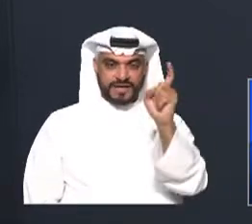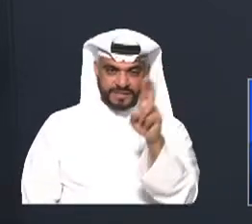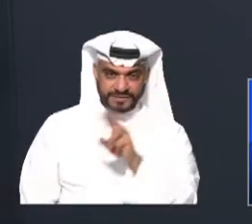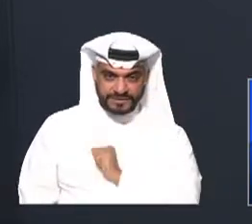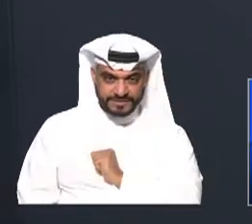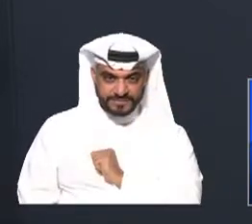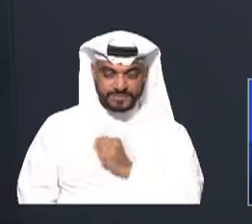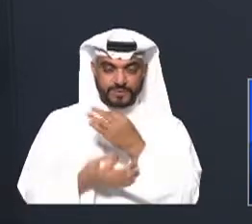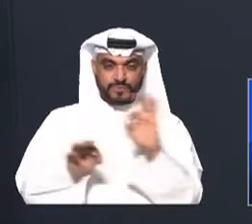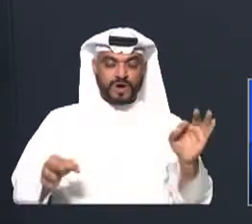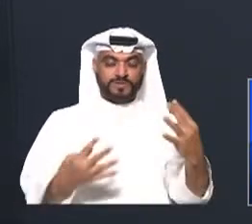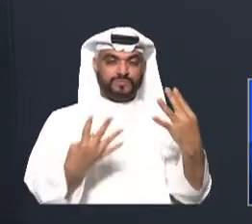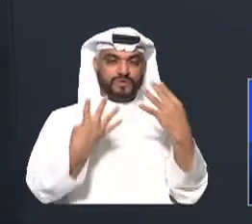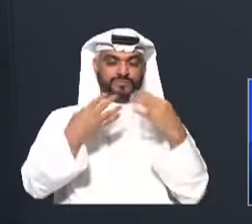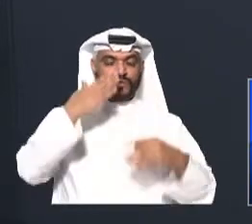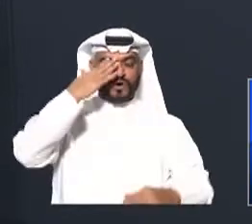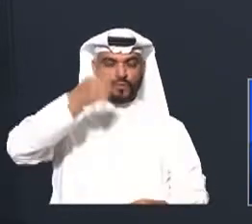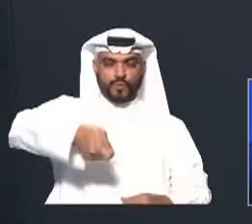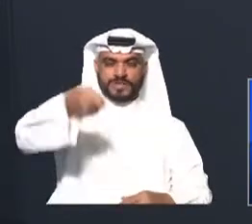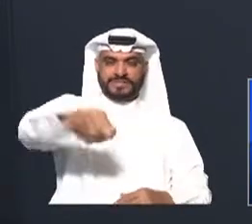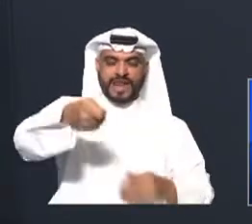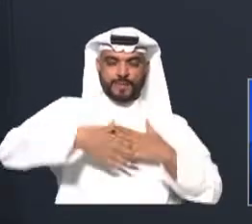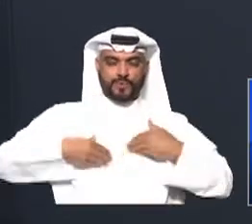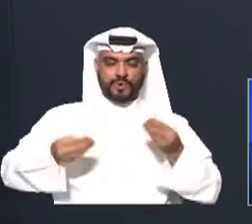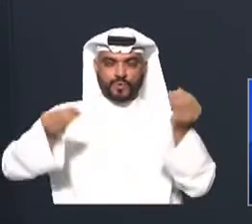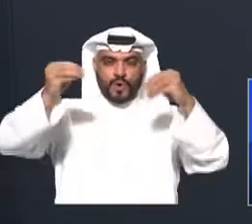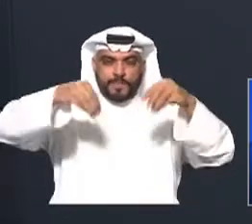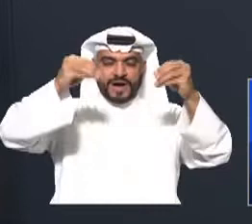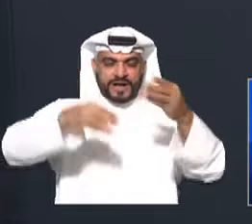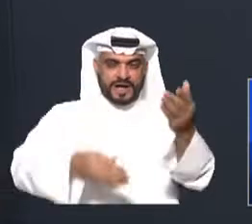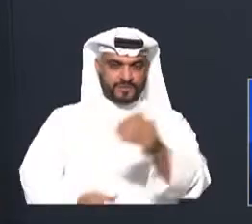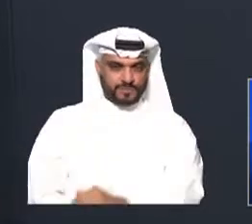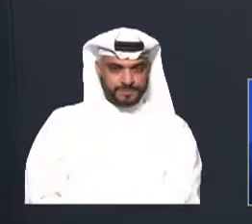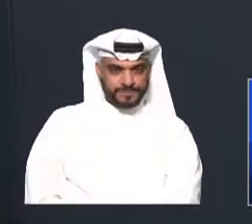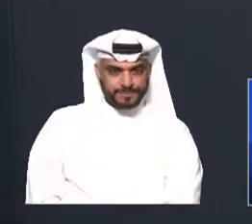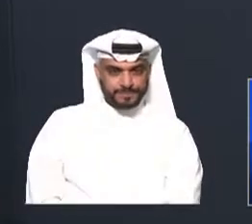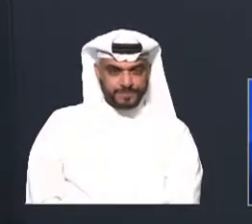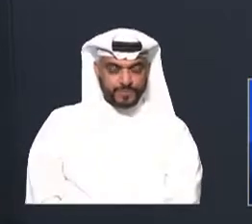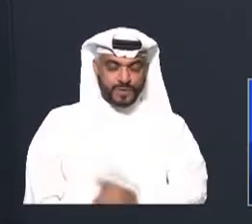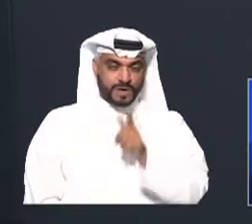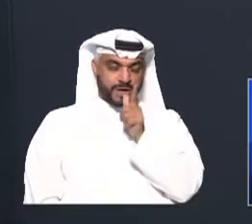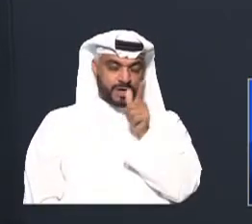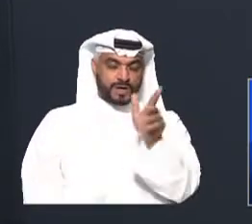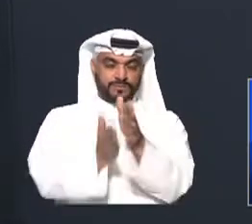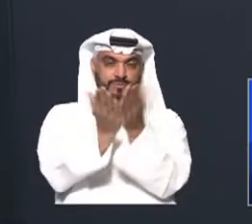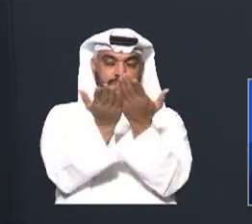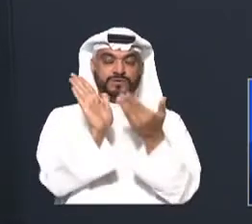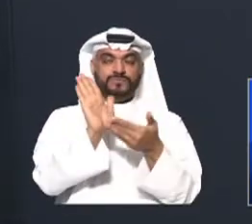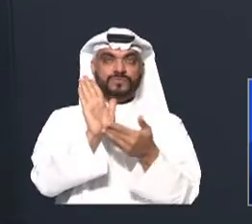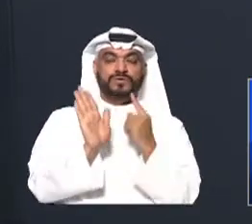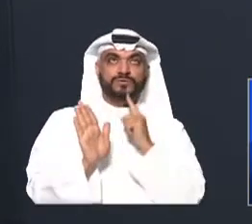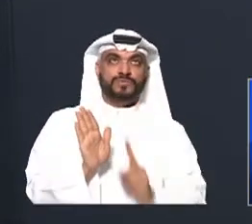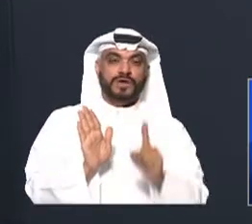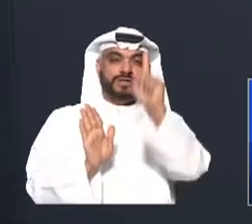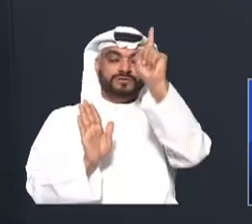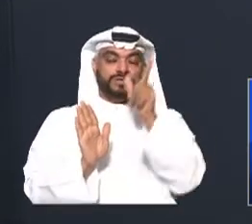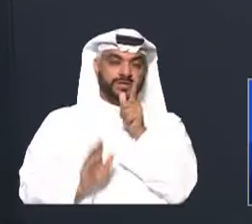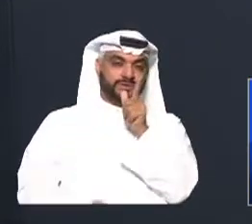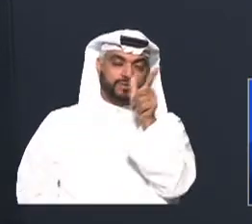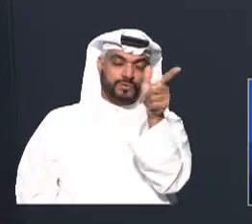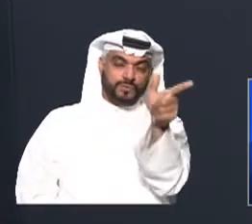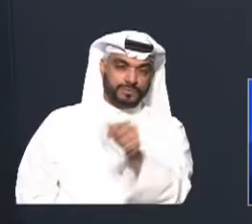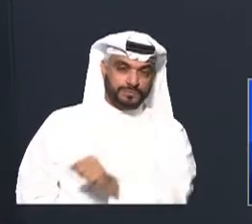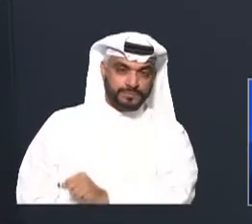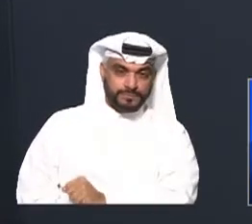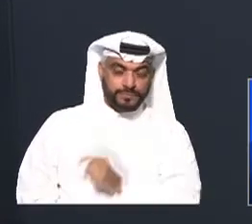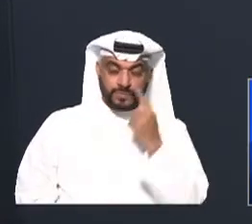السادة المستمعون، السلام عليكم ورحمة الله وبركاته. يقول المولى عز وجل في محكم التنزيل: